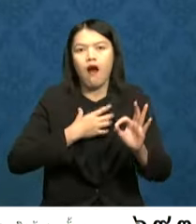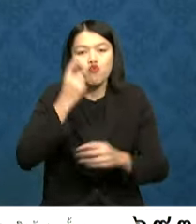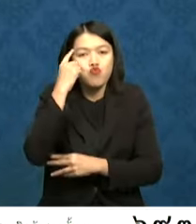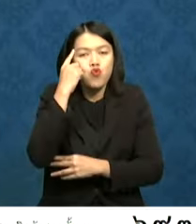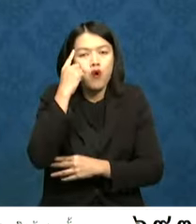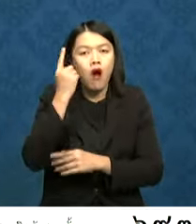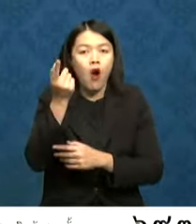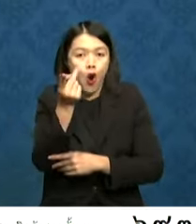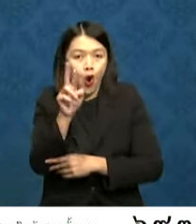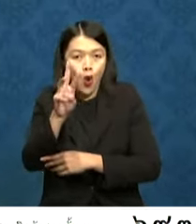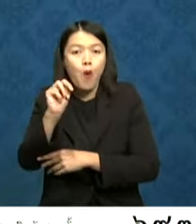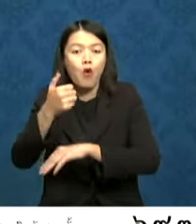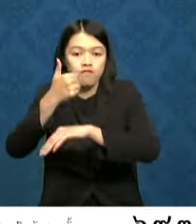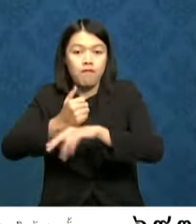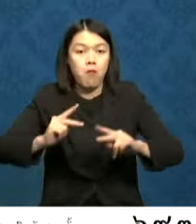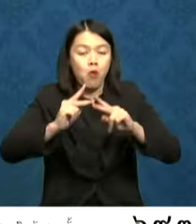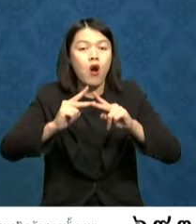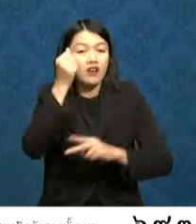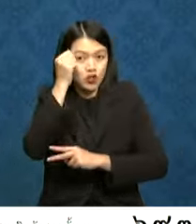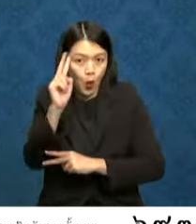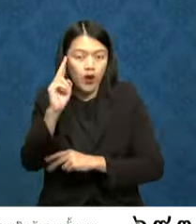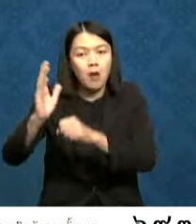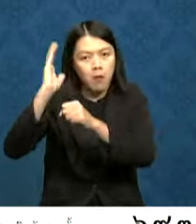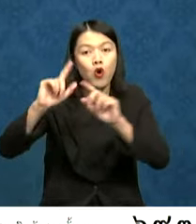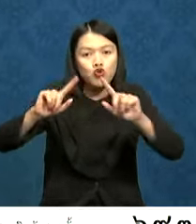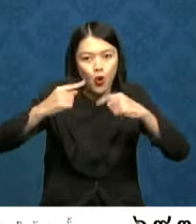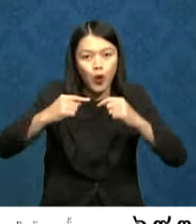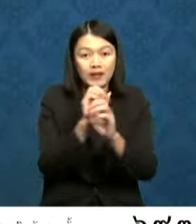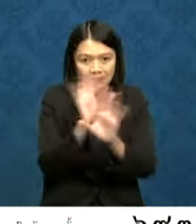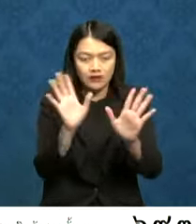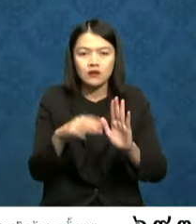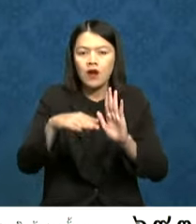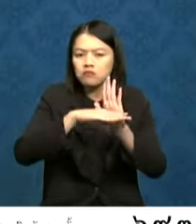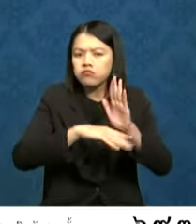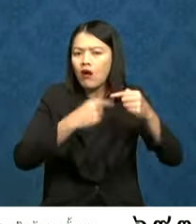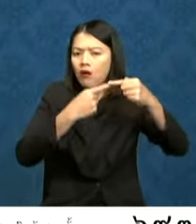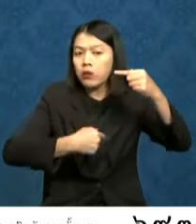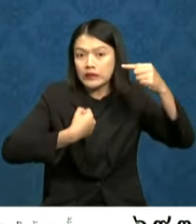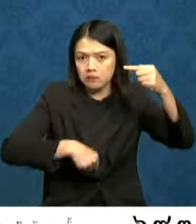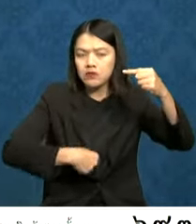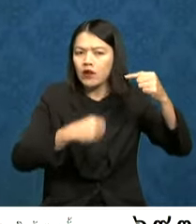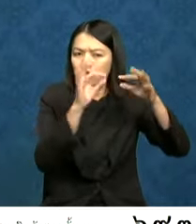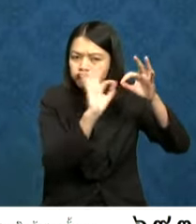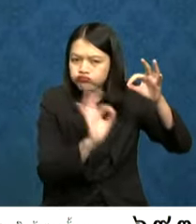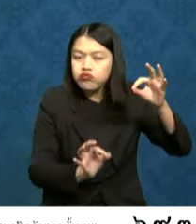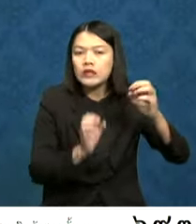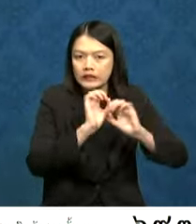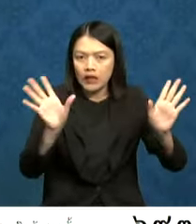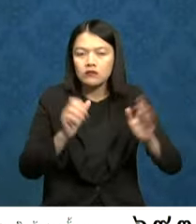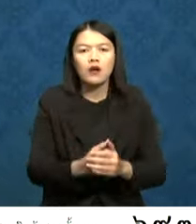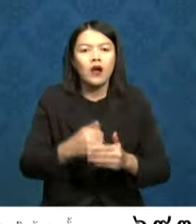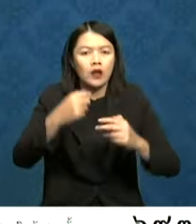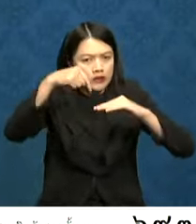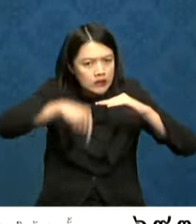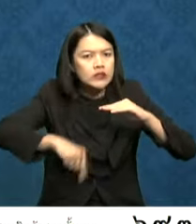จะให้คณะรัฐมนตรีทุกท่านลุกขึ้นตอบ 2วันต่อจากนี้เพราะยิ่งเป็นนโยบายเร่งด่วน 10ข้อยิ่งต้องมีรายละเอียดครับรัฐบาลต้องรู้